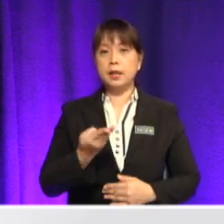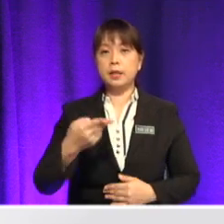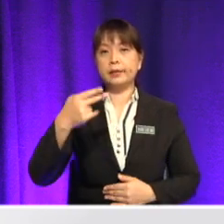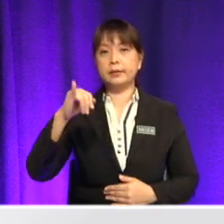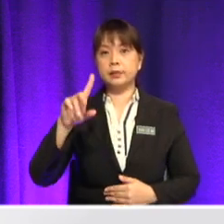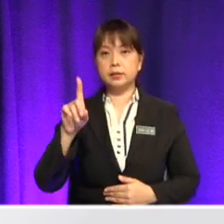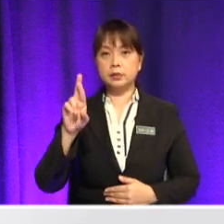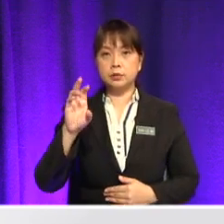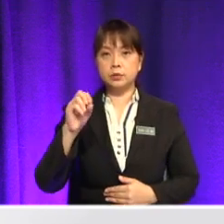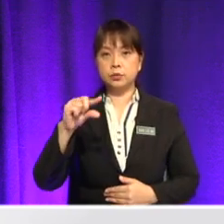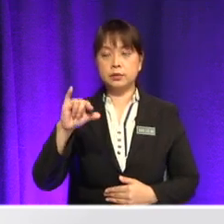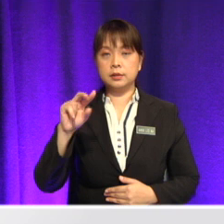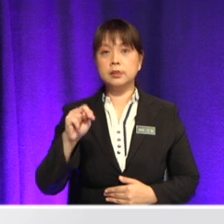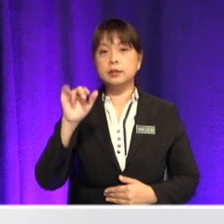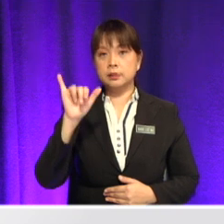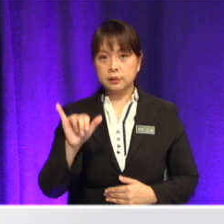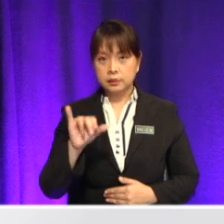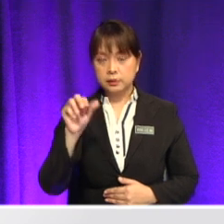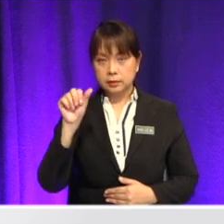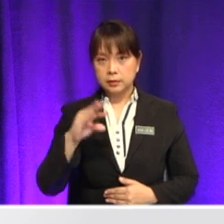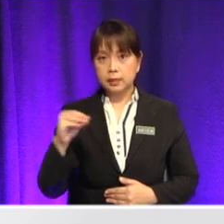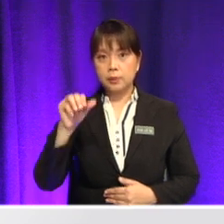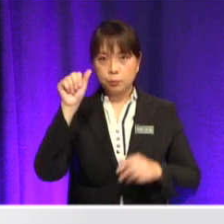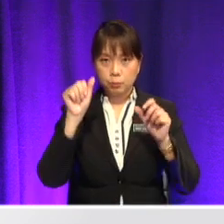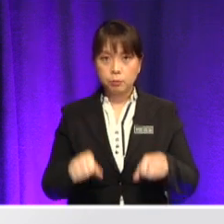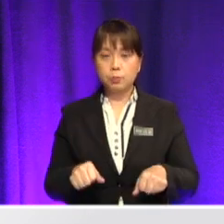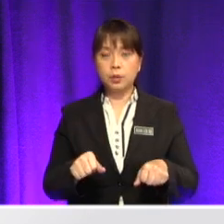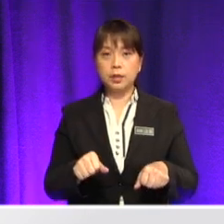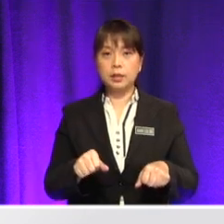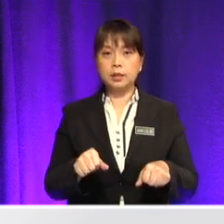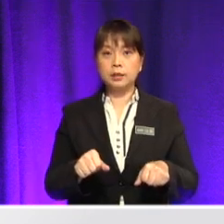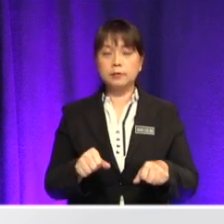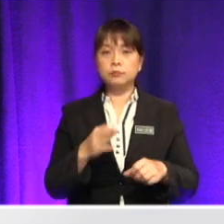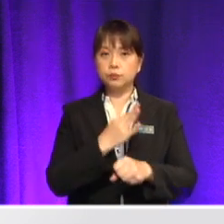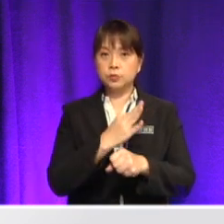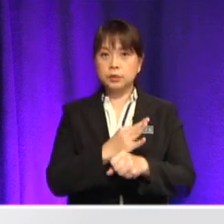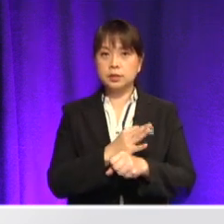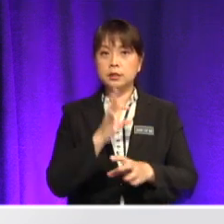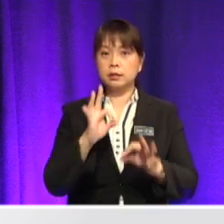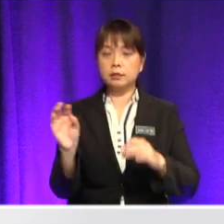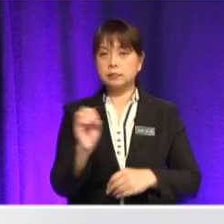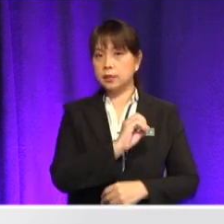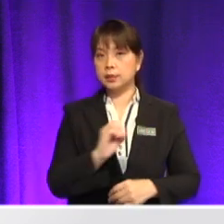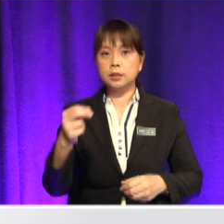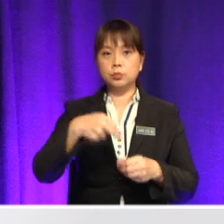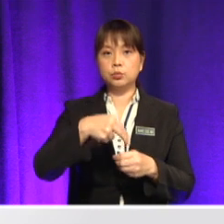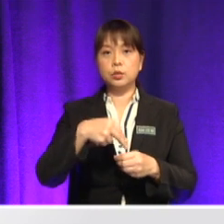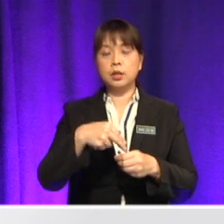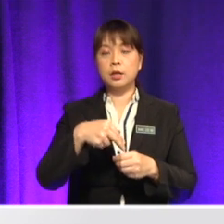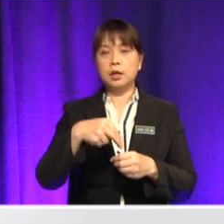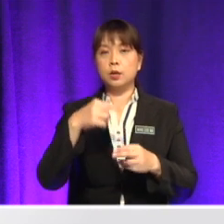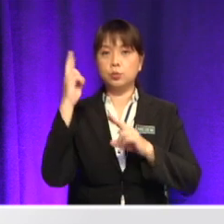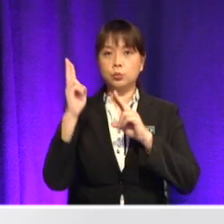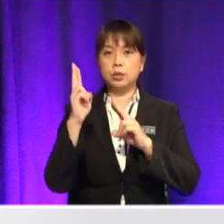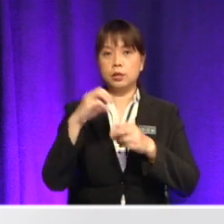hydrochet jika tiada udara jadi saya akan pilih roket untuk kita